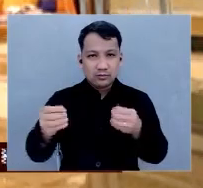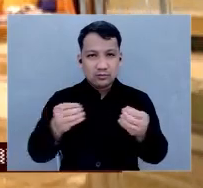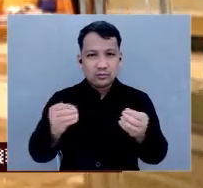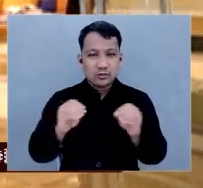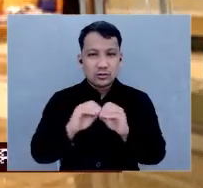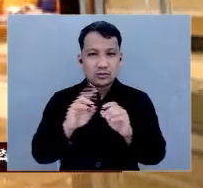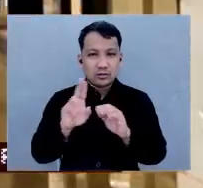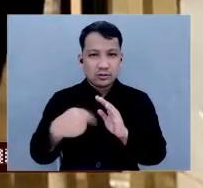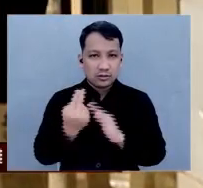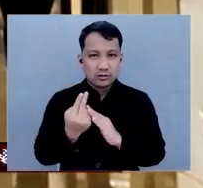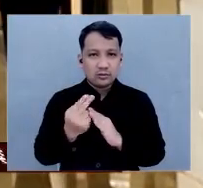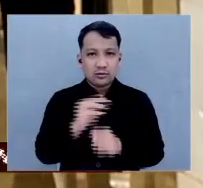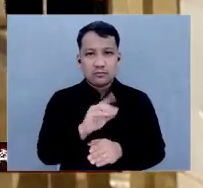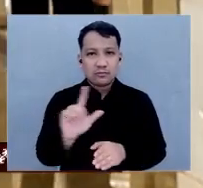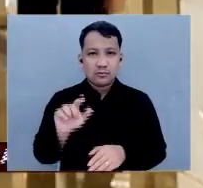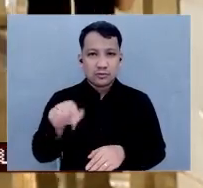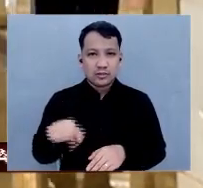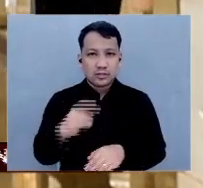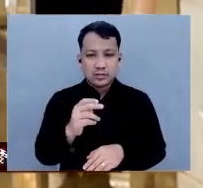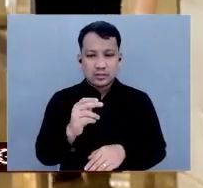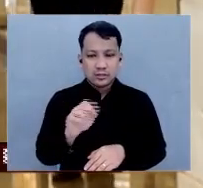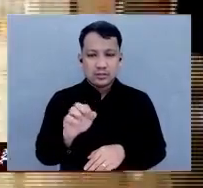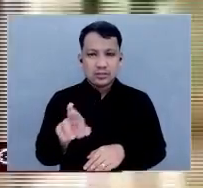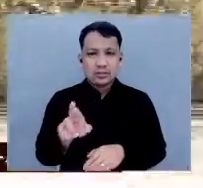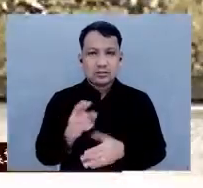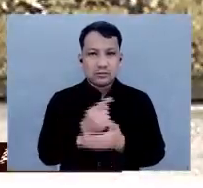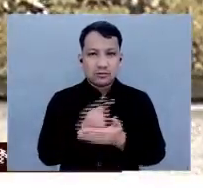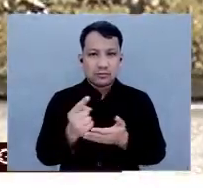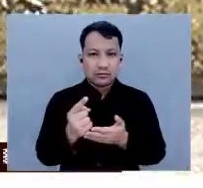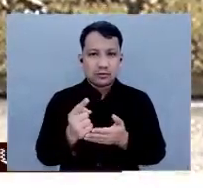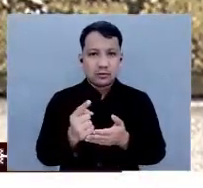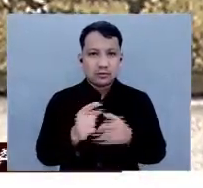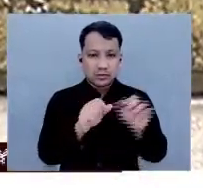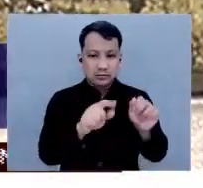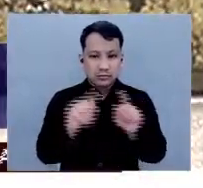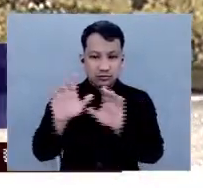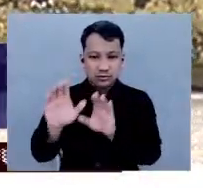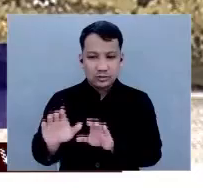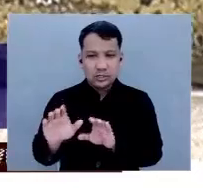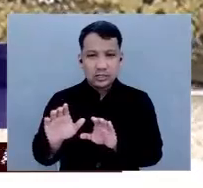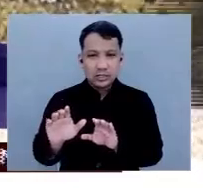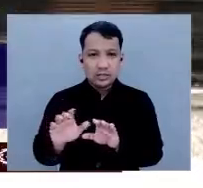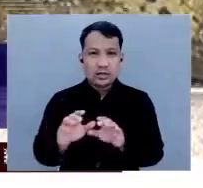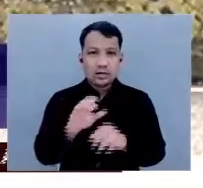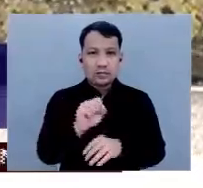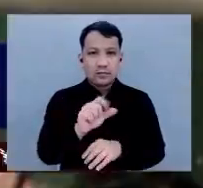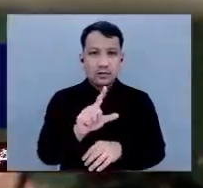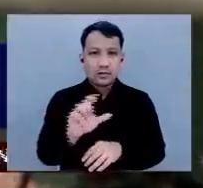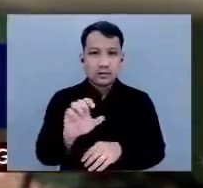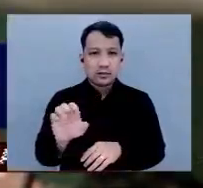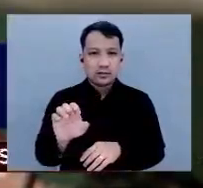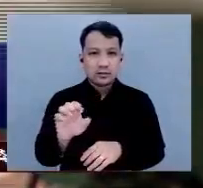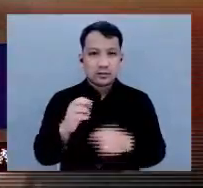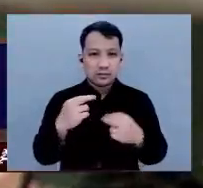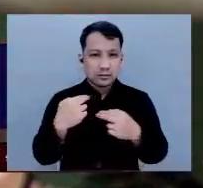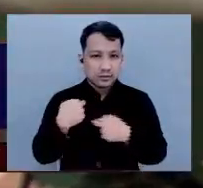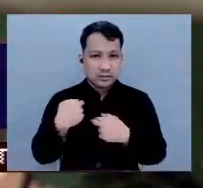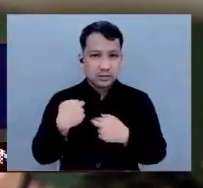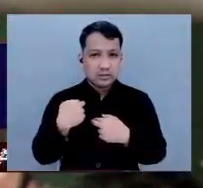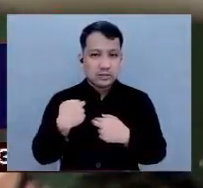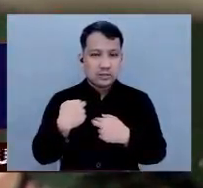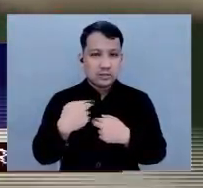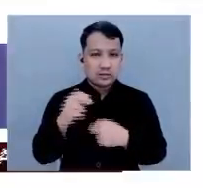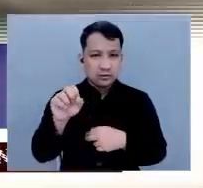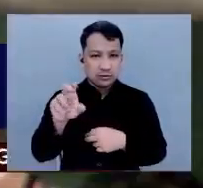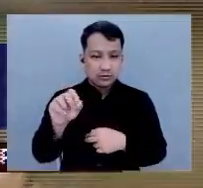malls sa Metro Manila. Weekend lang din dapat ang mga sale. Kaya extended din hanggang hating gabi ang duty ng mga traffic enforcers na